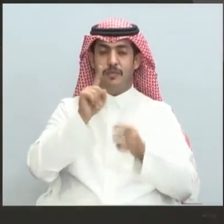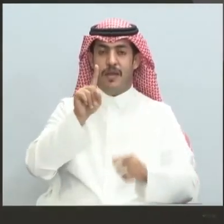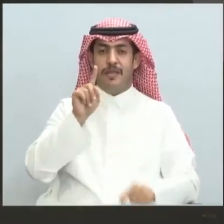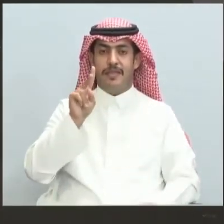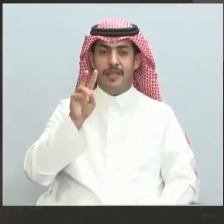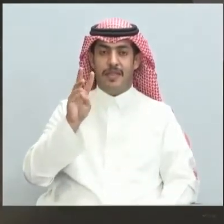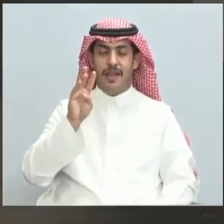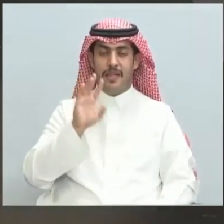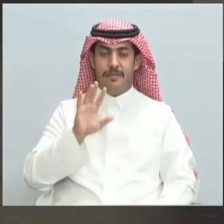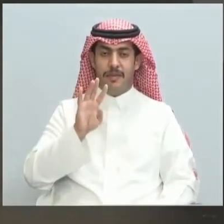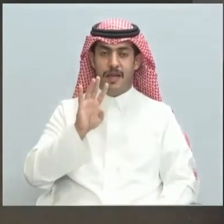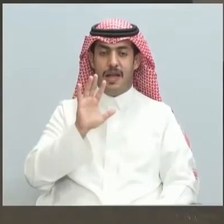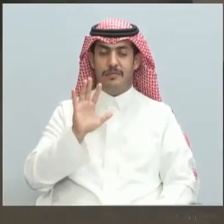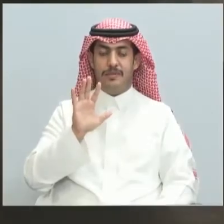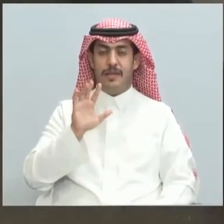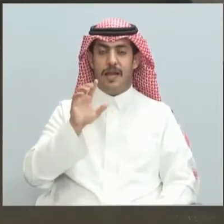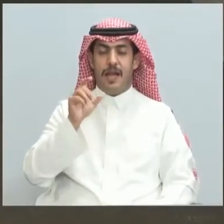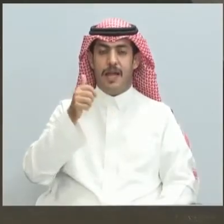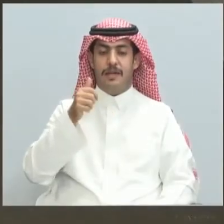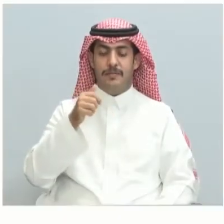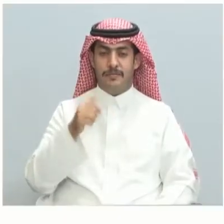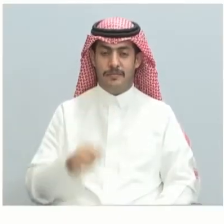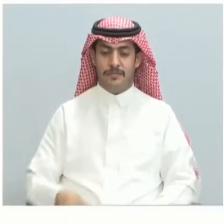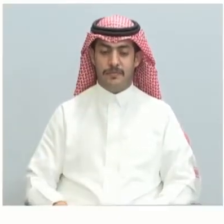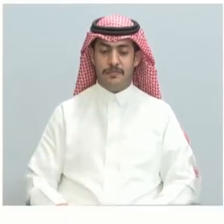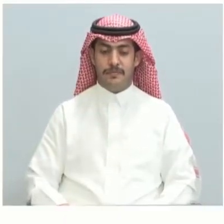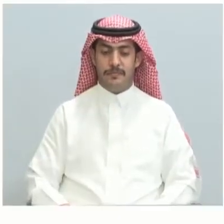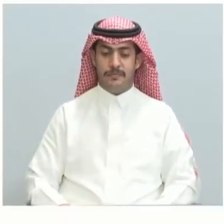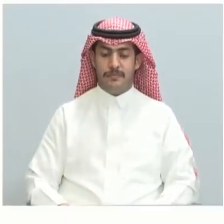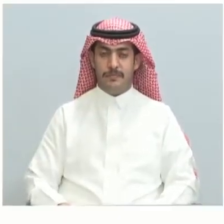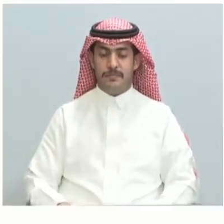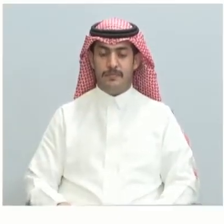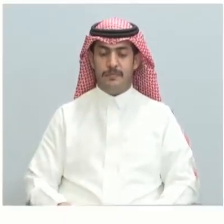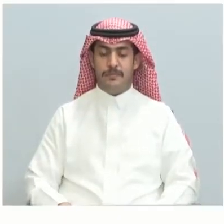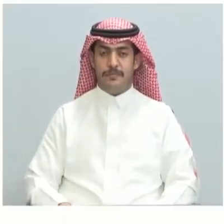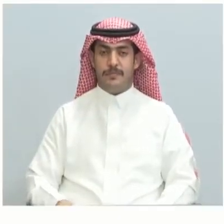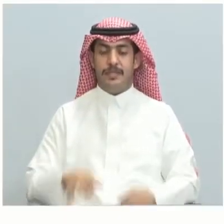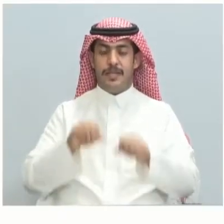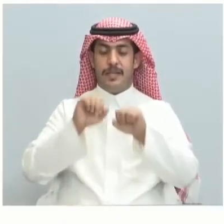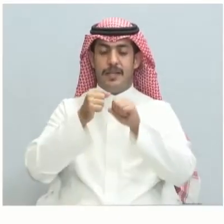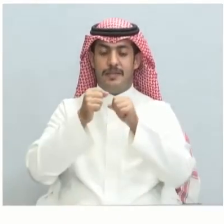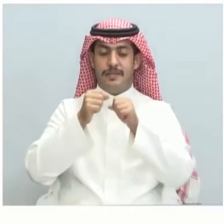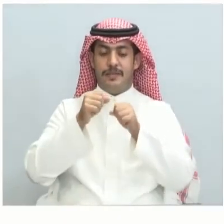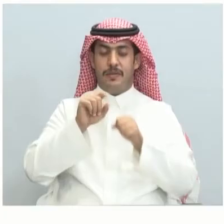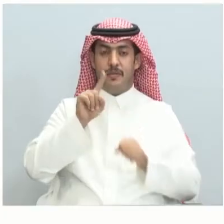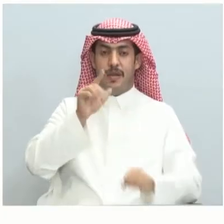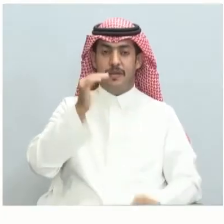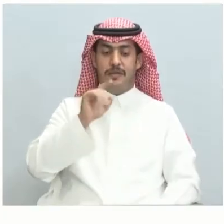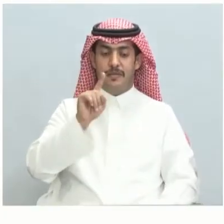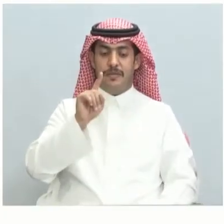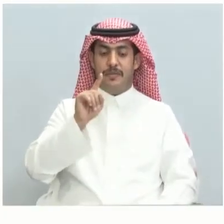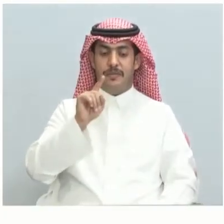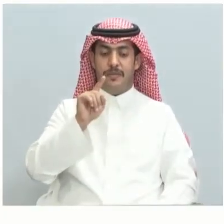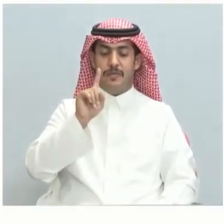ثلاثه اربعه خمسه ارباع اذا نستطيع ان نقول ان الكسر المكافل للعدد واحد وربع هو